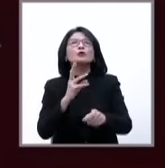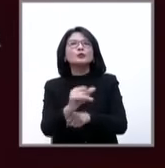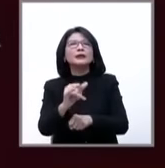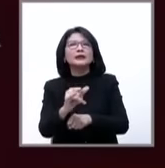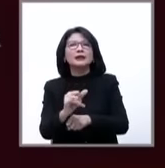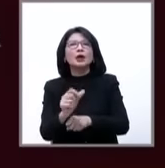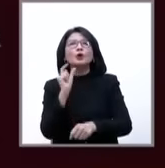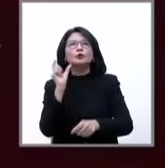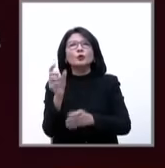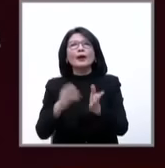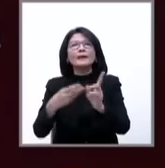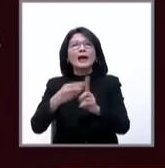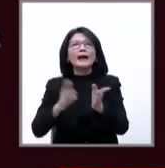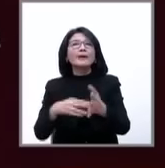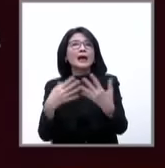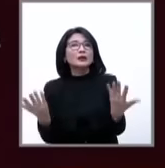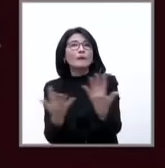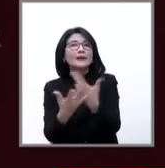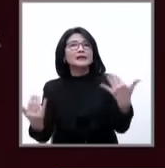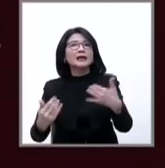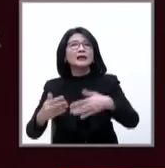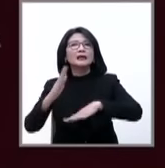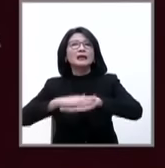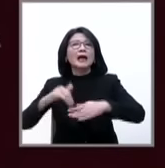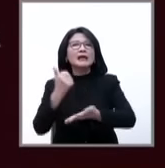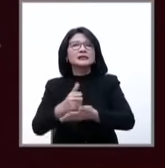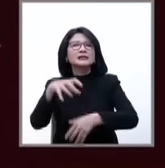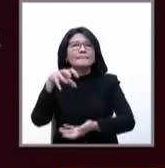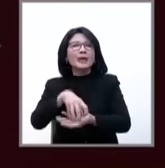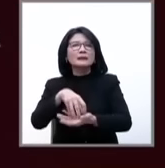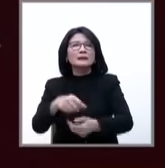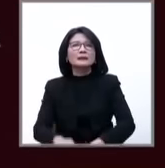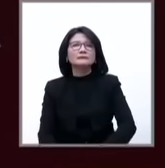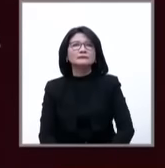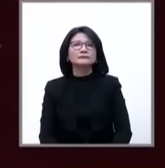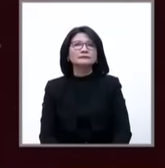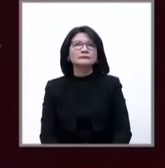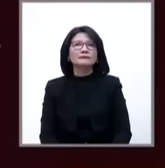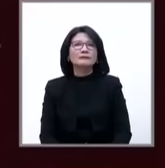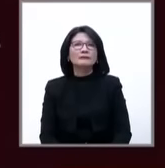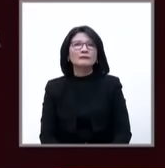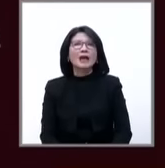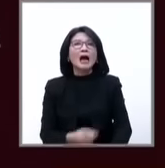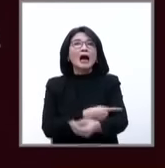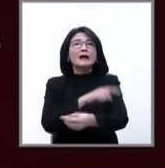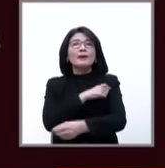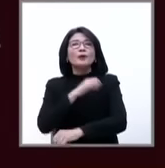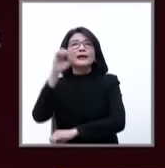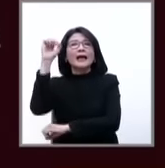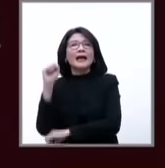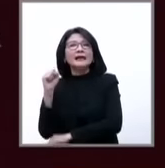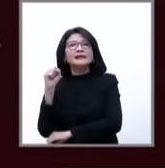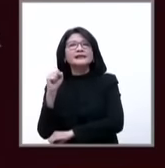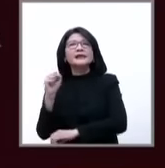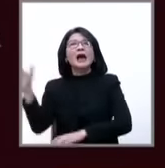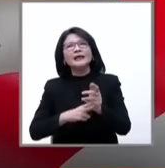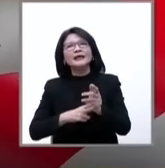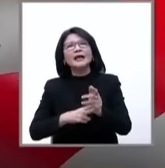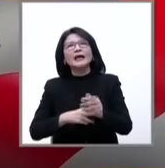alat untuk memotivasi, dan alat untuk melibatkan seluruh elemen organisasi sehingga terlibat